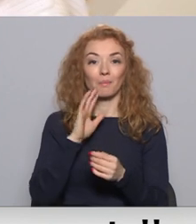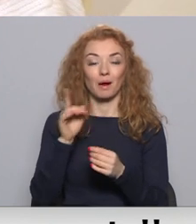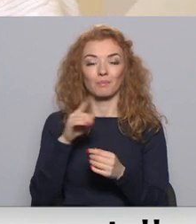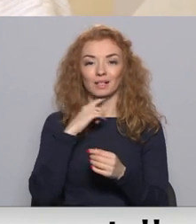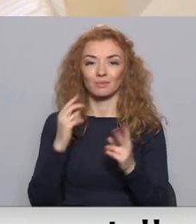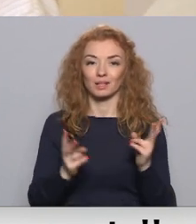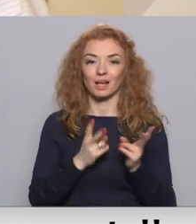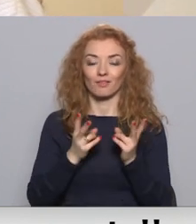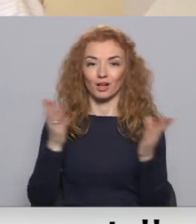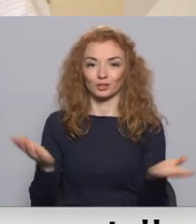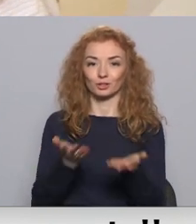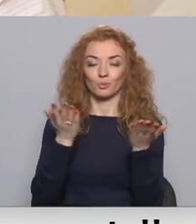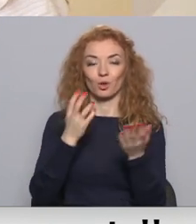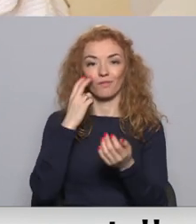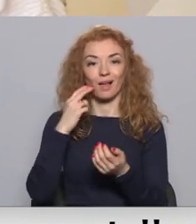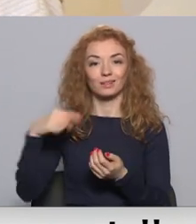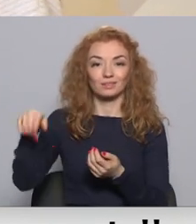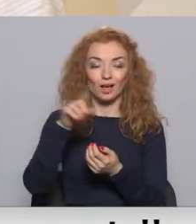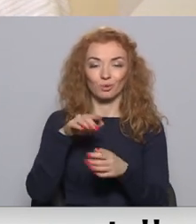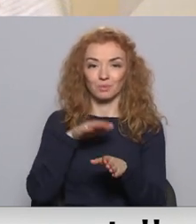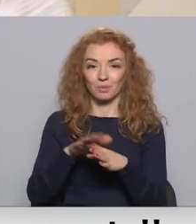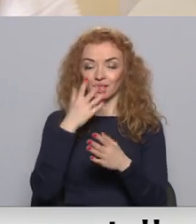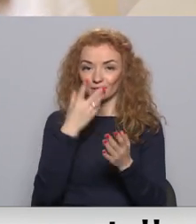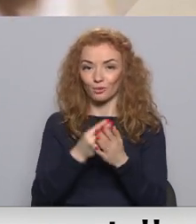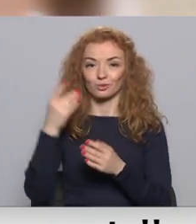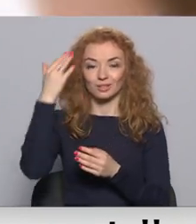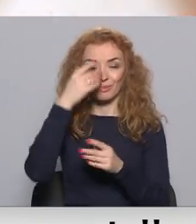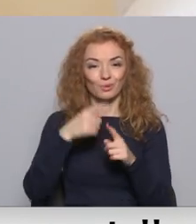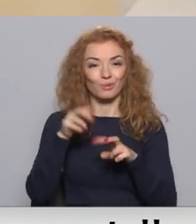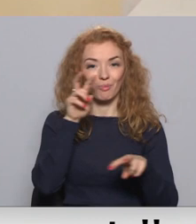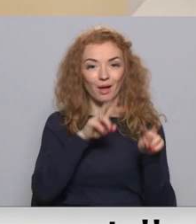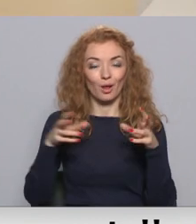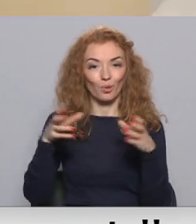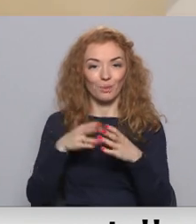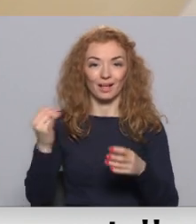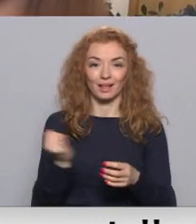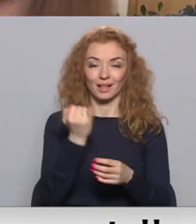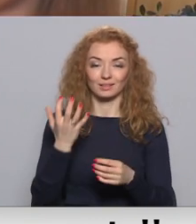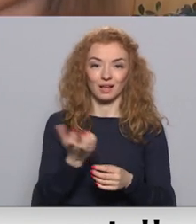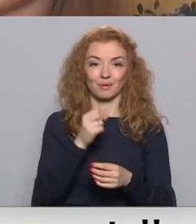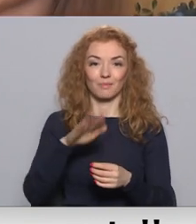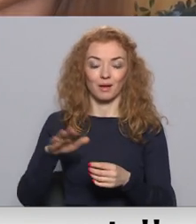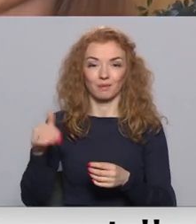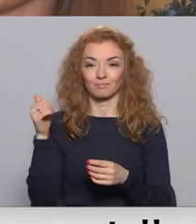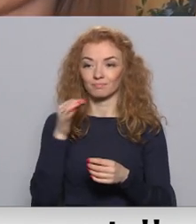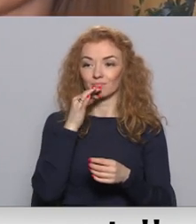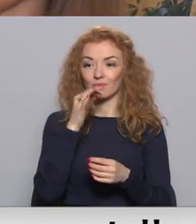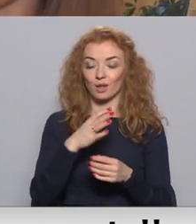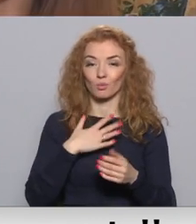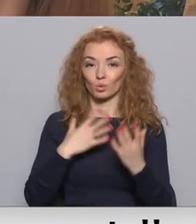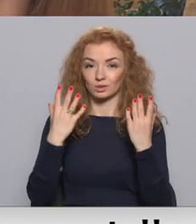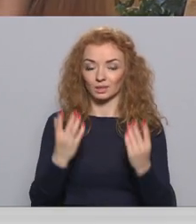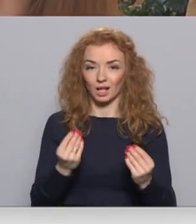gribējusi iedvesmot vecākus, īstenot savus sapņus un meklēt kopējas intereses ar bērniem. Jo mūsdienās nereti ir tā